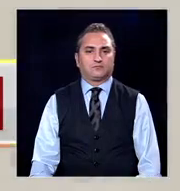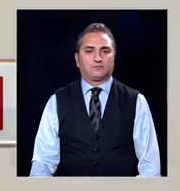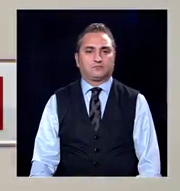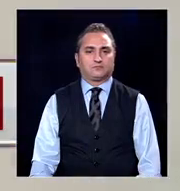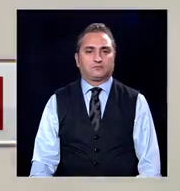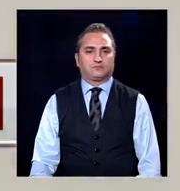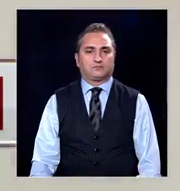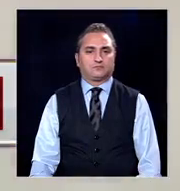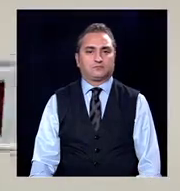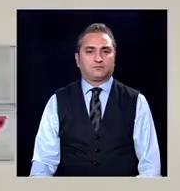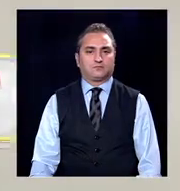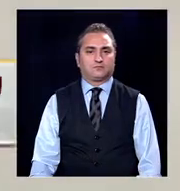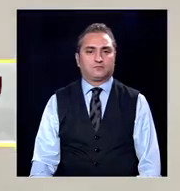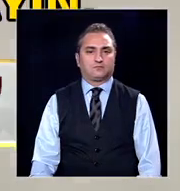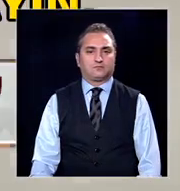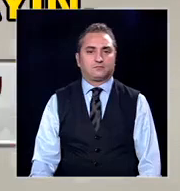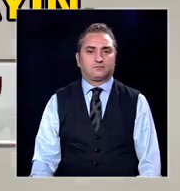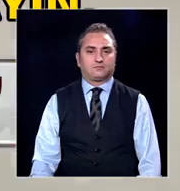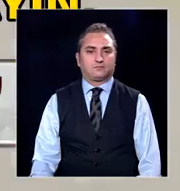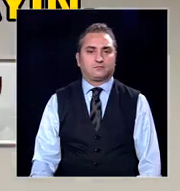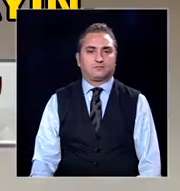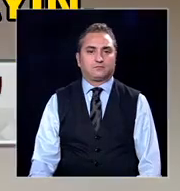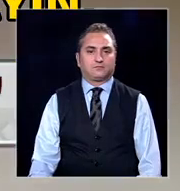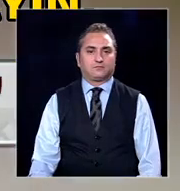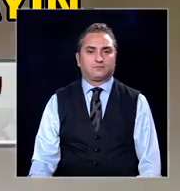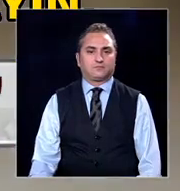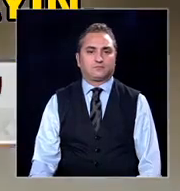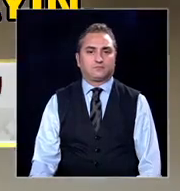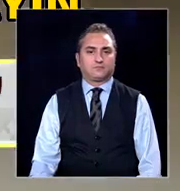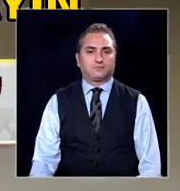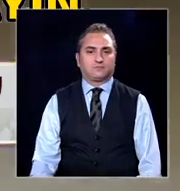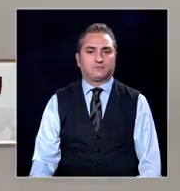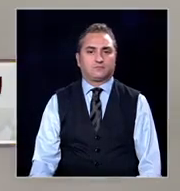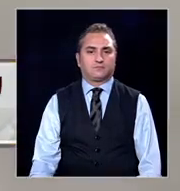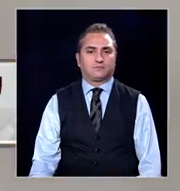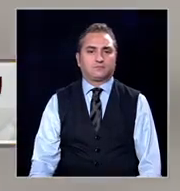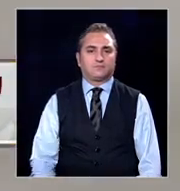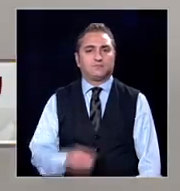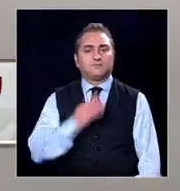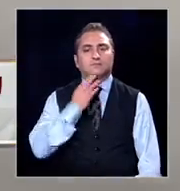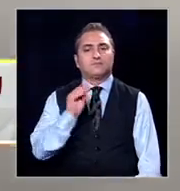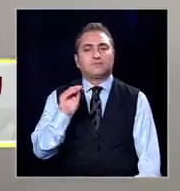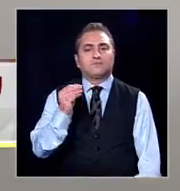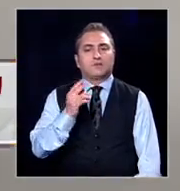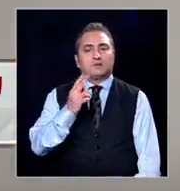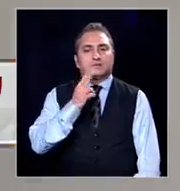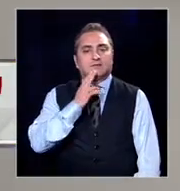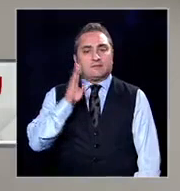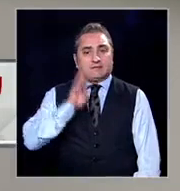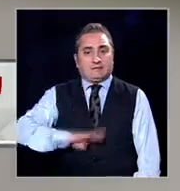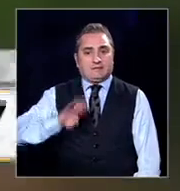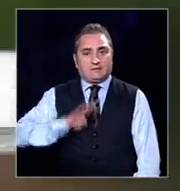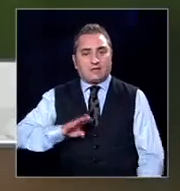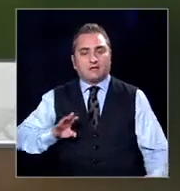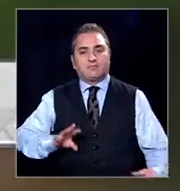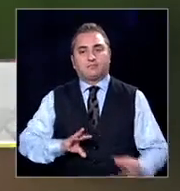büyük günah. Anneyi bırakıp yavruları bırakıyorsunuz. Ben karışacağım, hiç kusura bakmayın. Genç kız itiraz edince tartışma